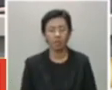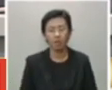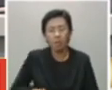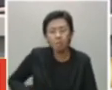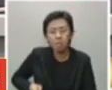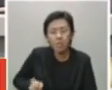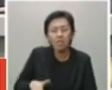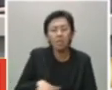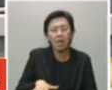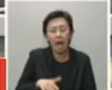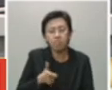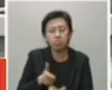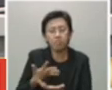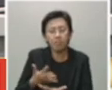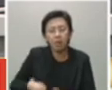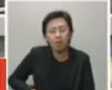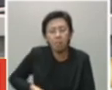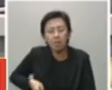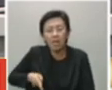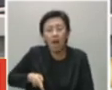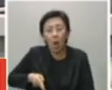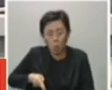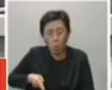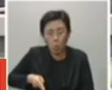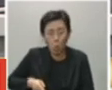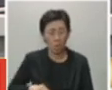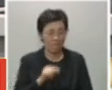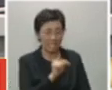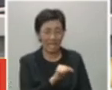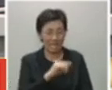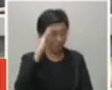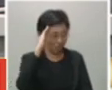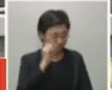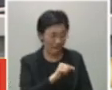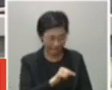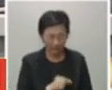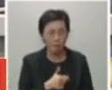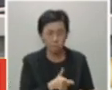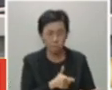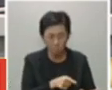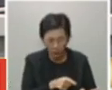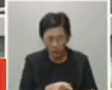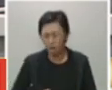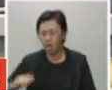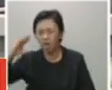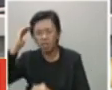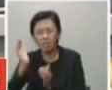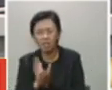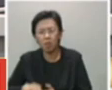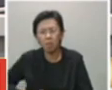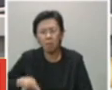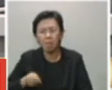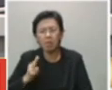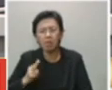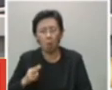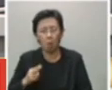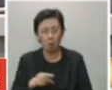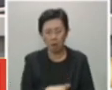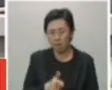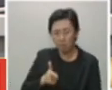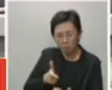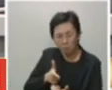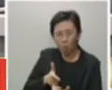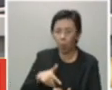ครับเขาจะเอาอะไรไปสู้กับกำลังพลที่เขามีอาวุธสงครามที่มีอำนาจการทำลายล้างสู